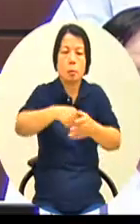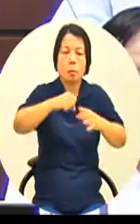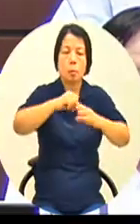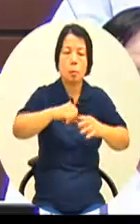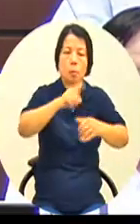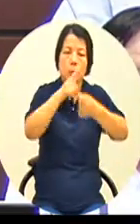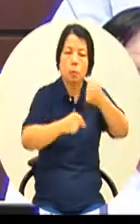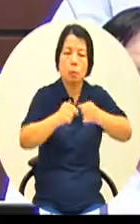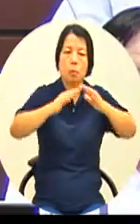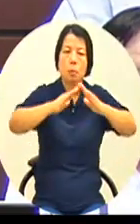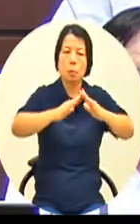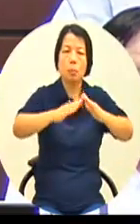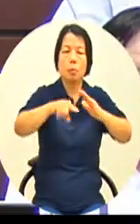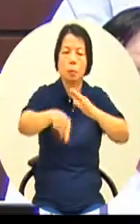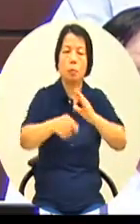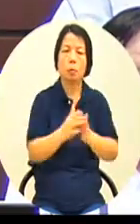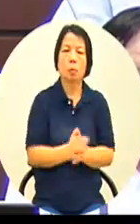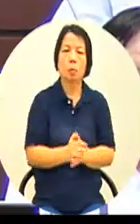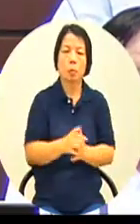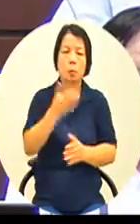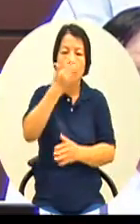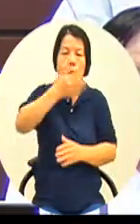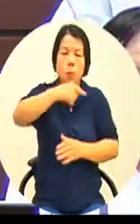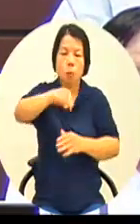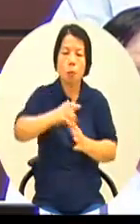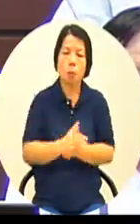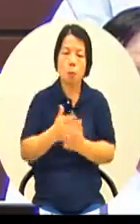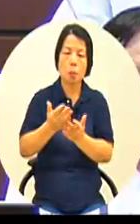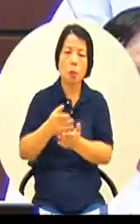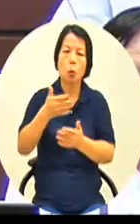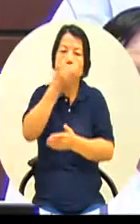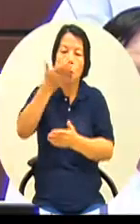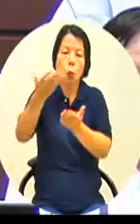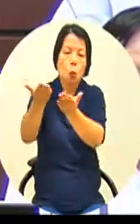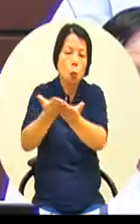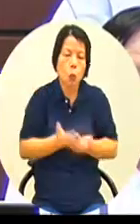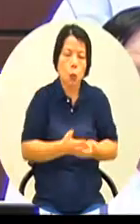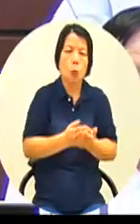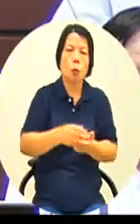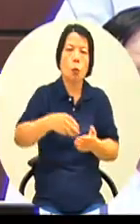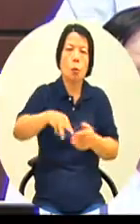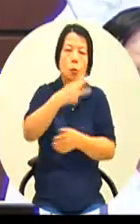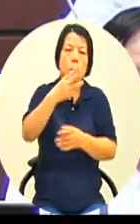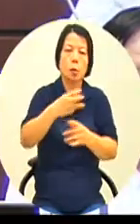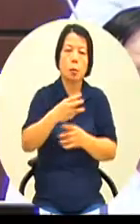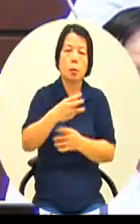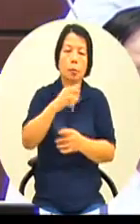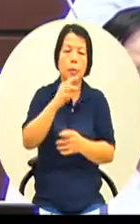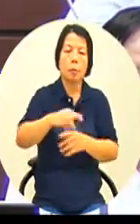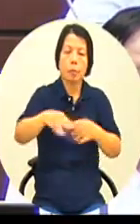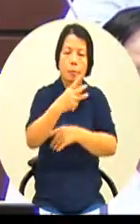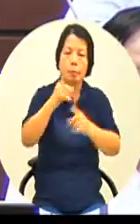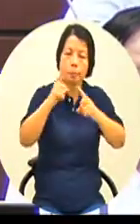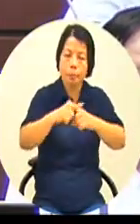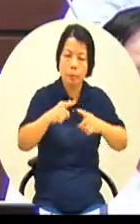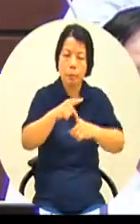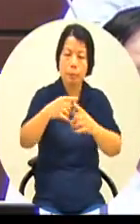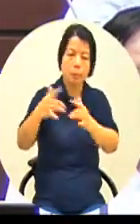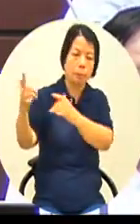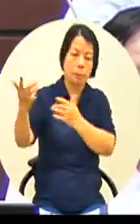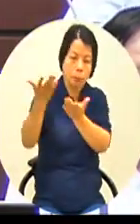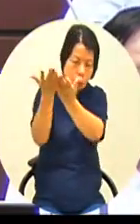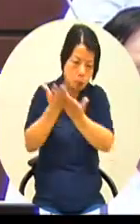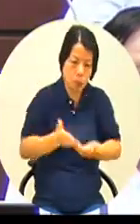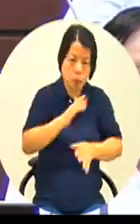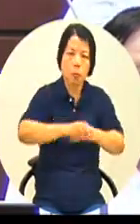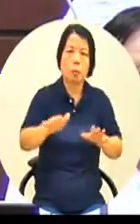下10月份的时候呢，也搭游轮，大概有300位这个越南的安利奖励旅游团也来到我们高雄，所以这个部分咱拢积